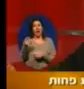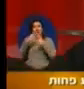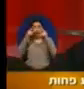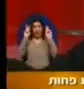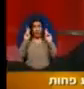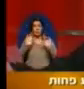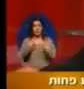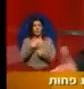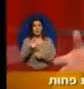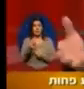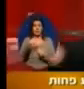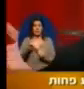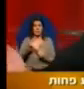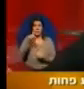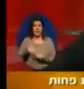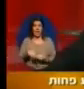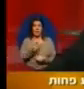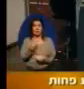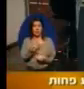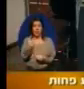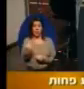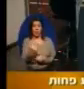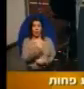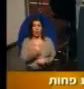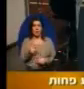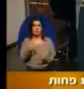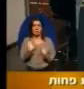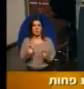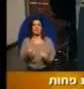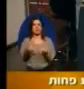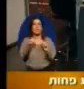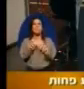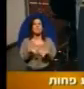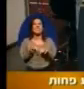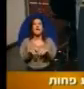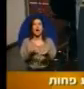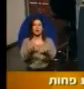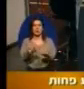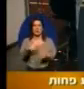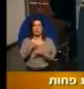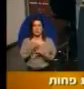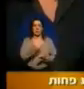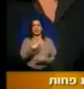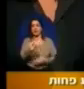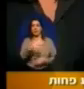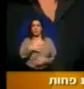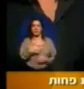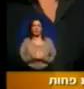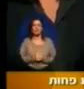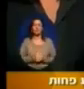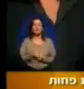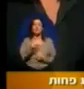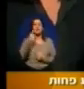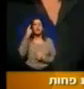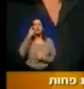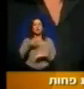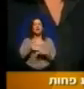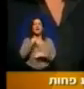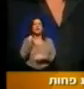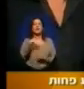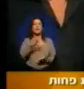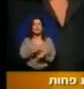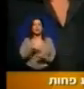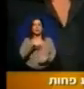באלף שקל, זה מיליארדים מתקציב שלך ושלי. אבל צריך לחשוב לאיזה נקודת זמן במצבן של האחיות אנחנו